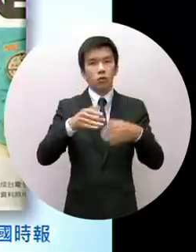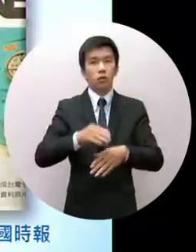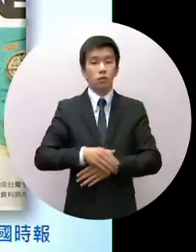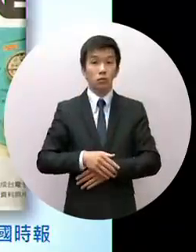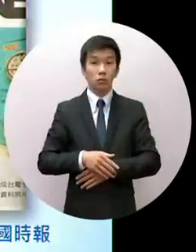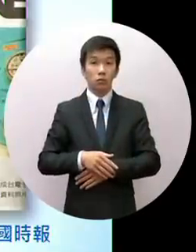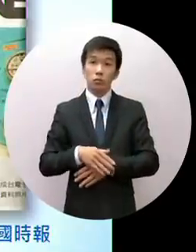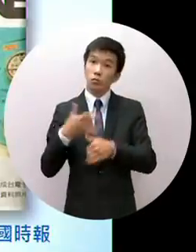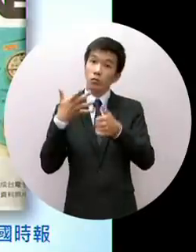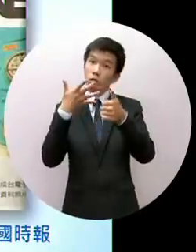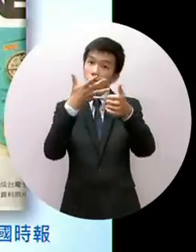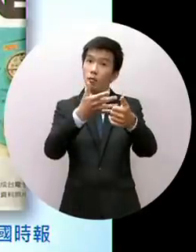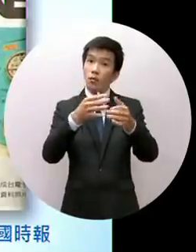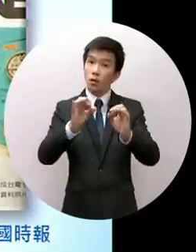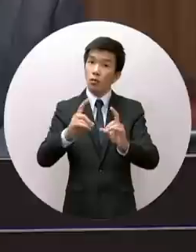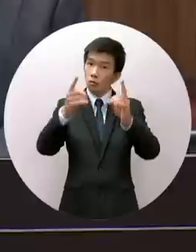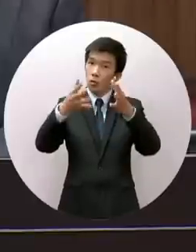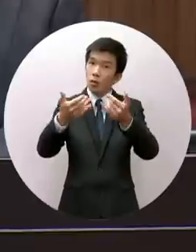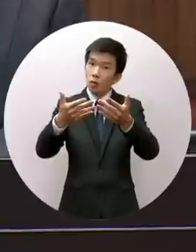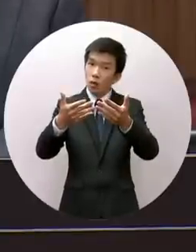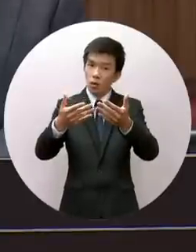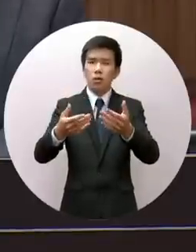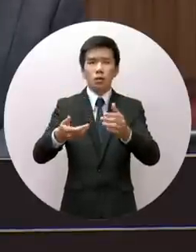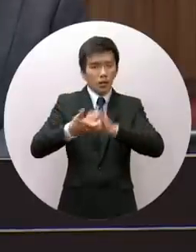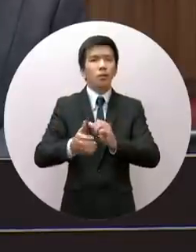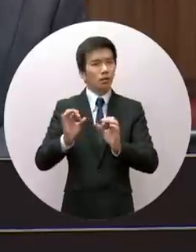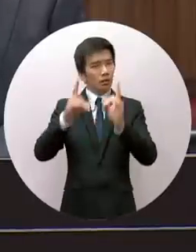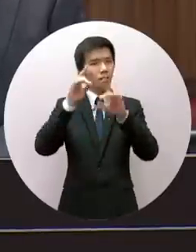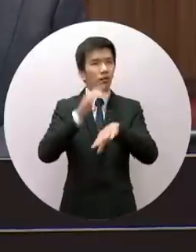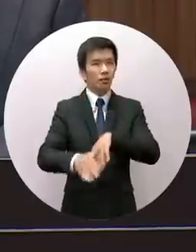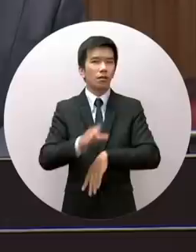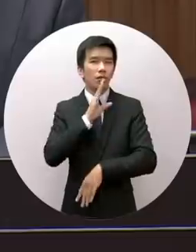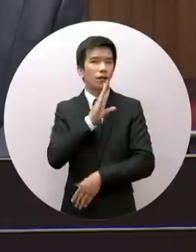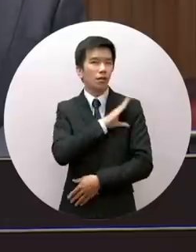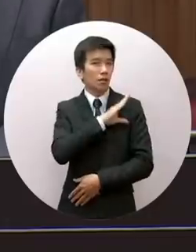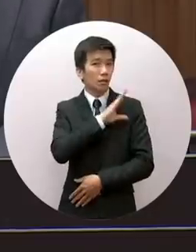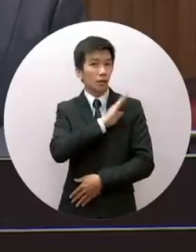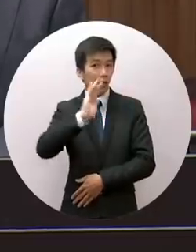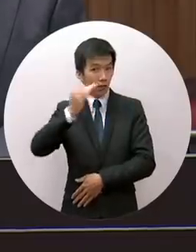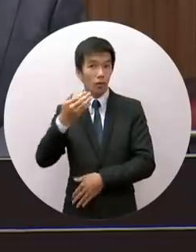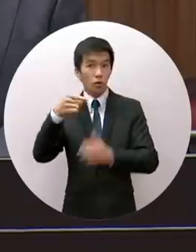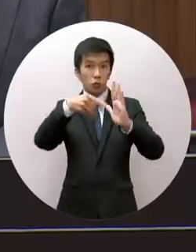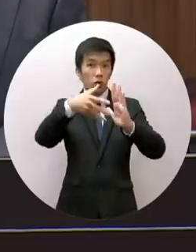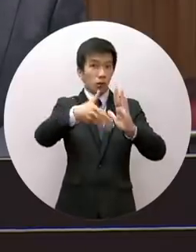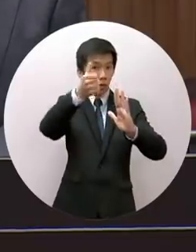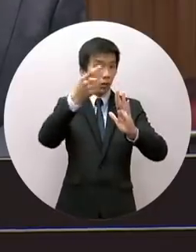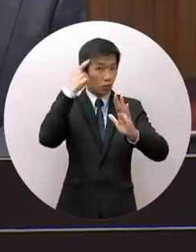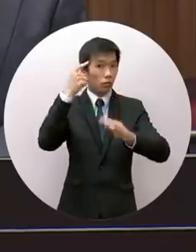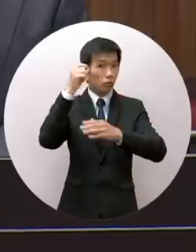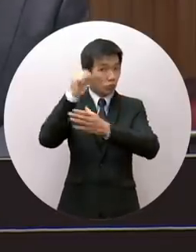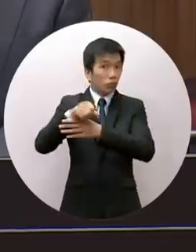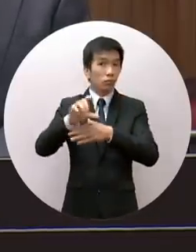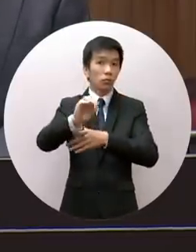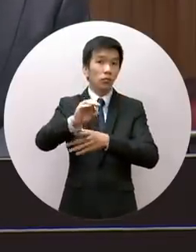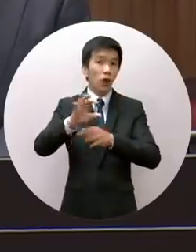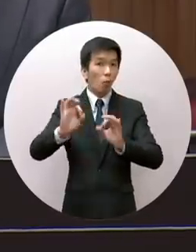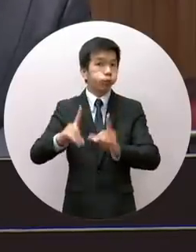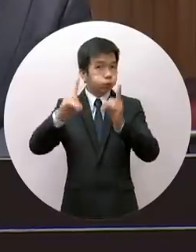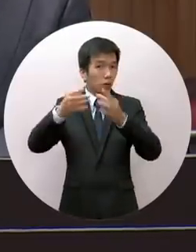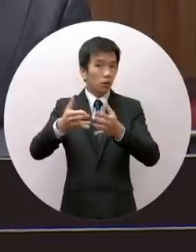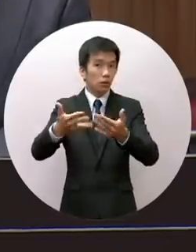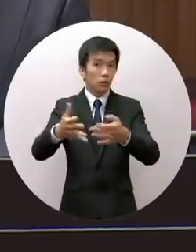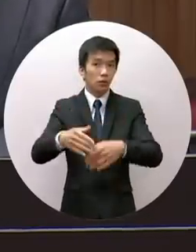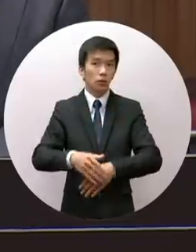要不要涨？依照公式绝对涨，只是院长你要不要涨？ 现在 对不对？然后